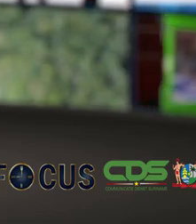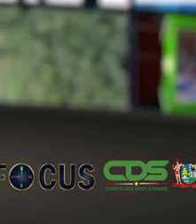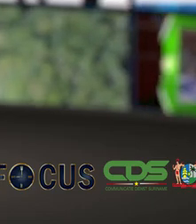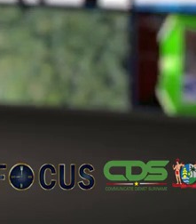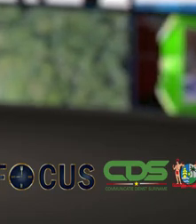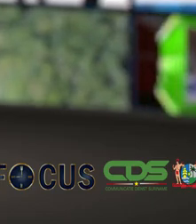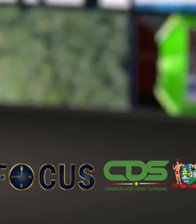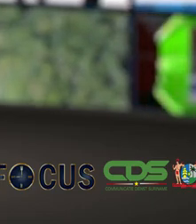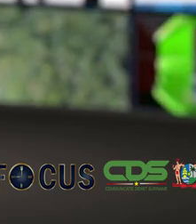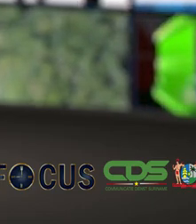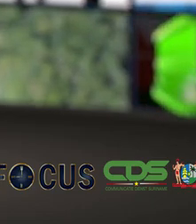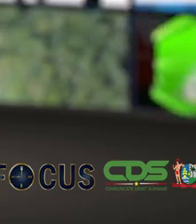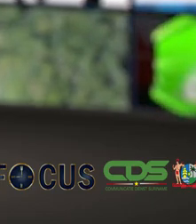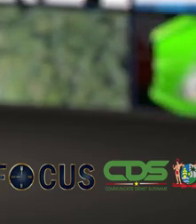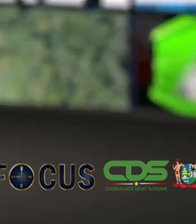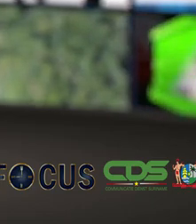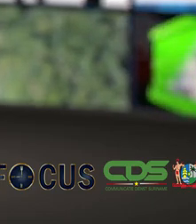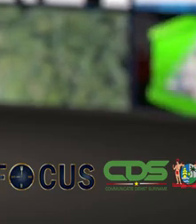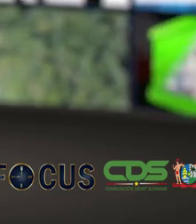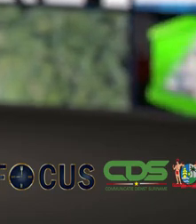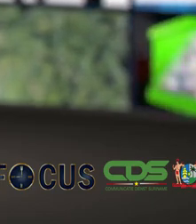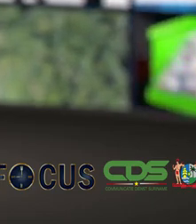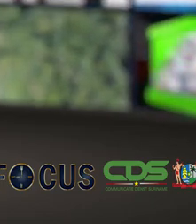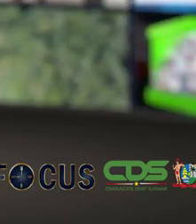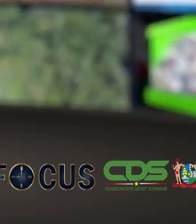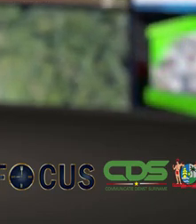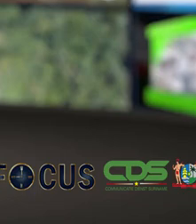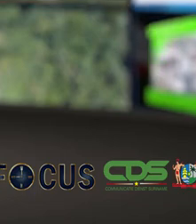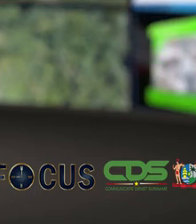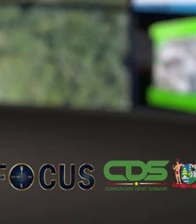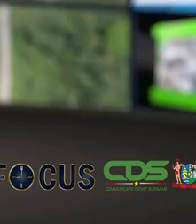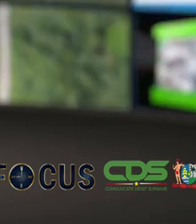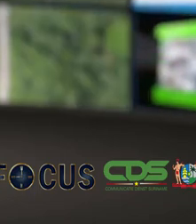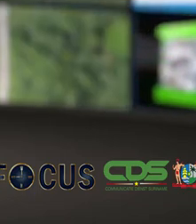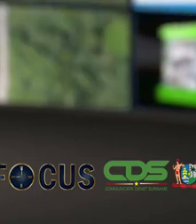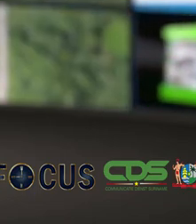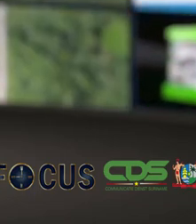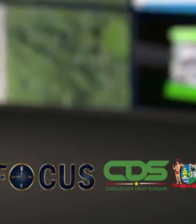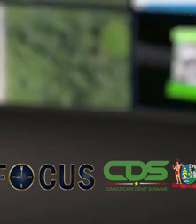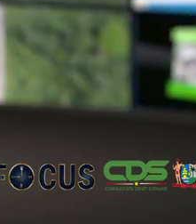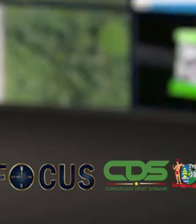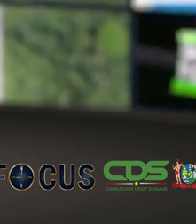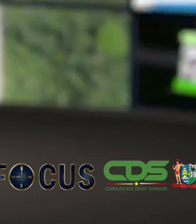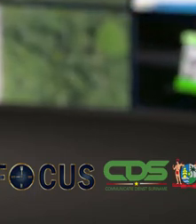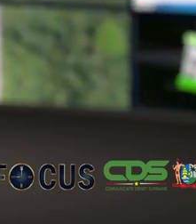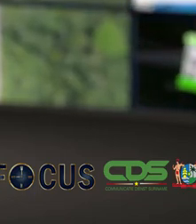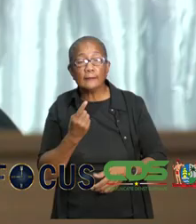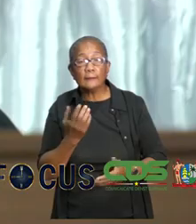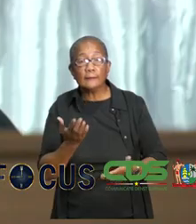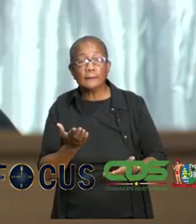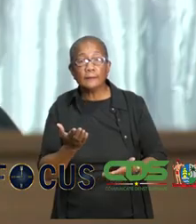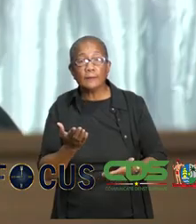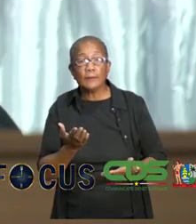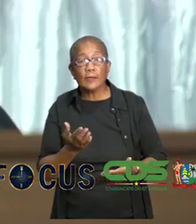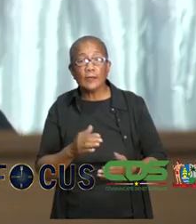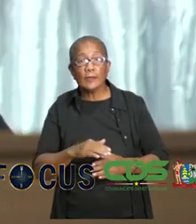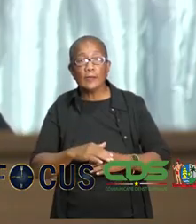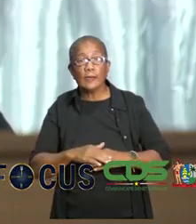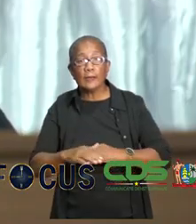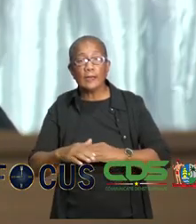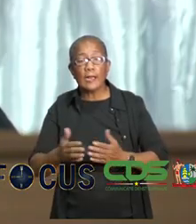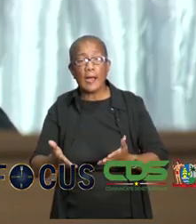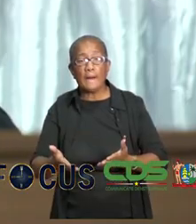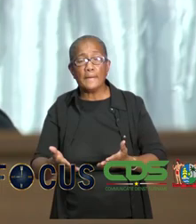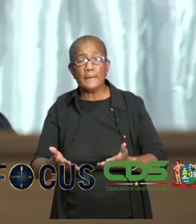gevolg dat deze dringend hersteld moet worden. De bewindsman laat zijn licht op dit stuk schijnen. Laat me